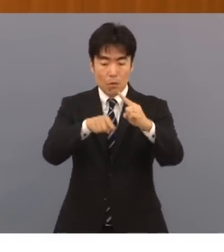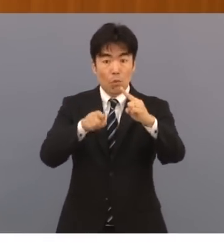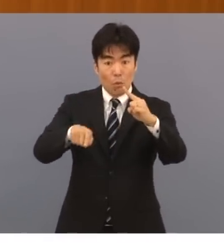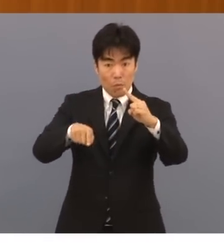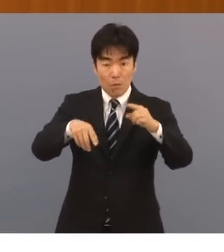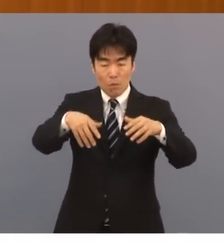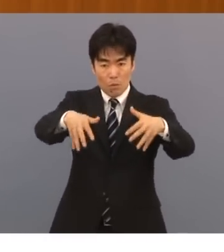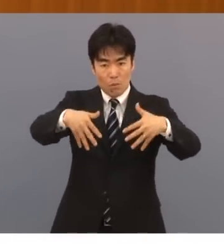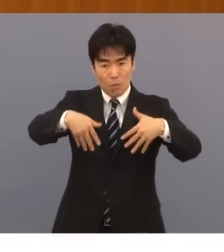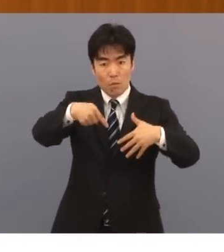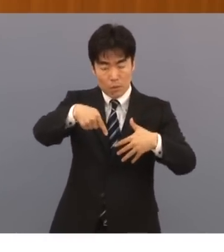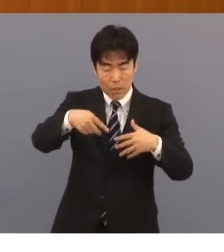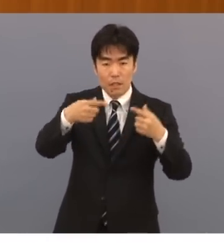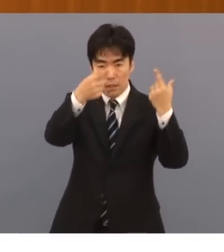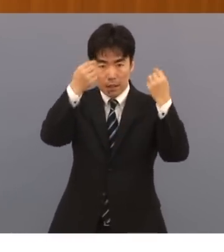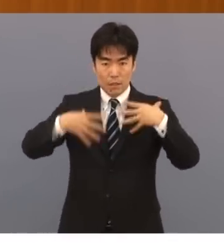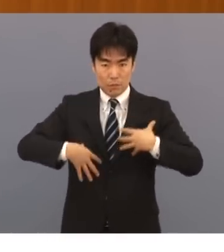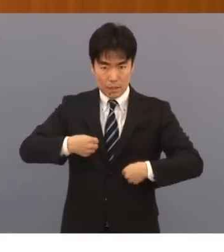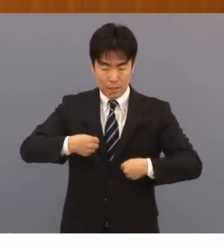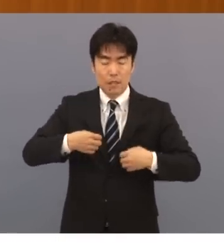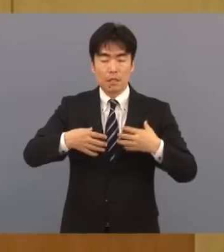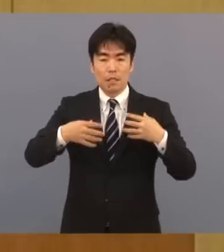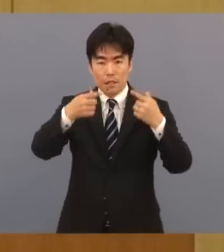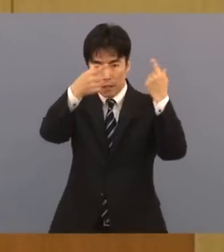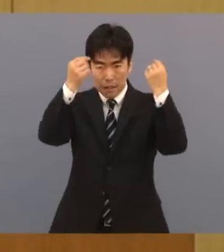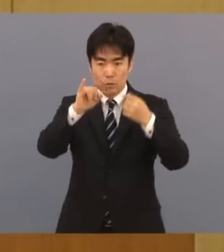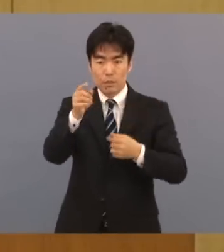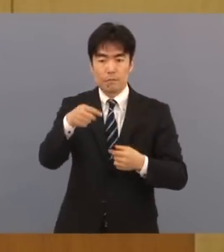学院生30人。